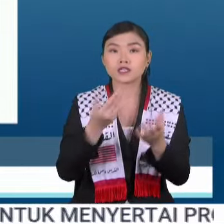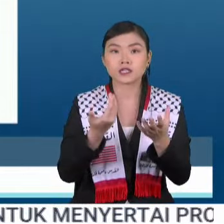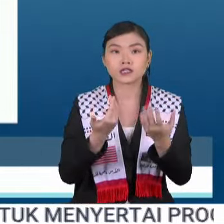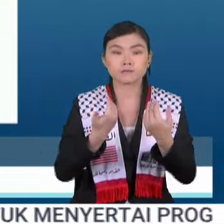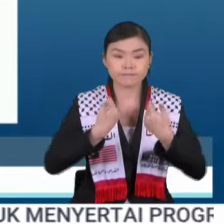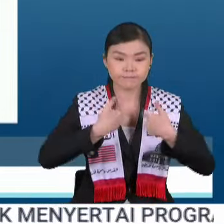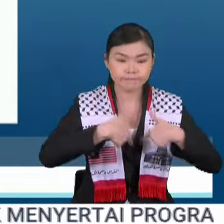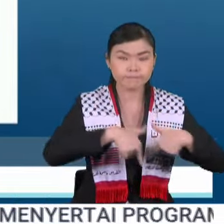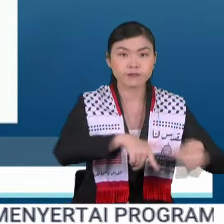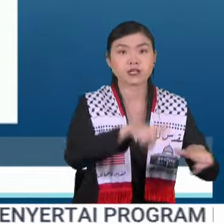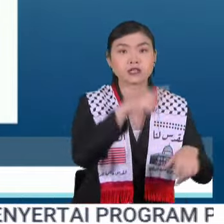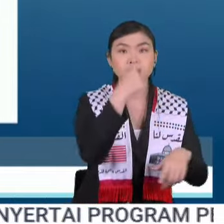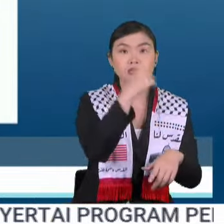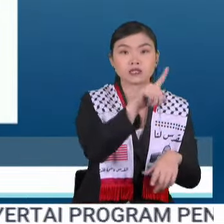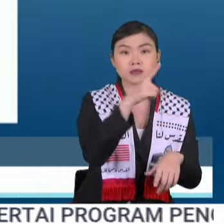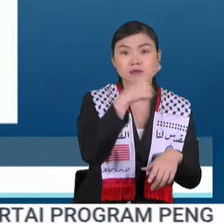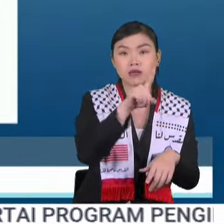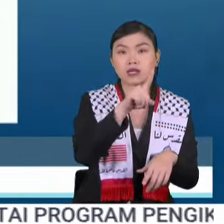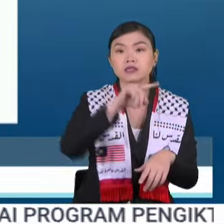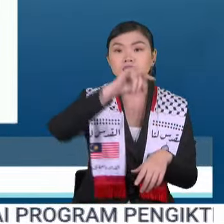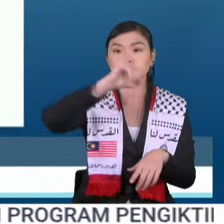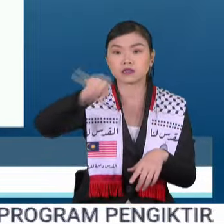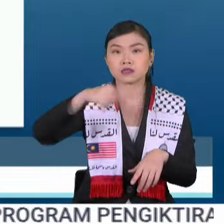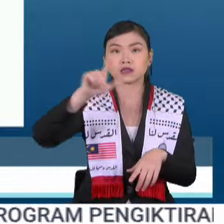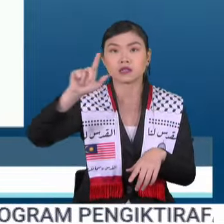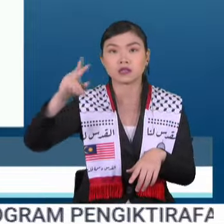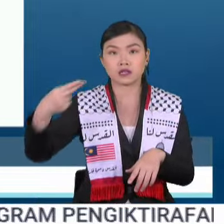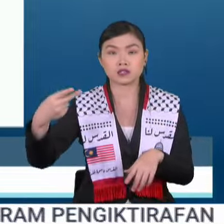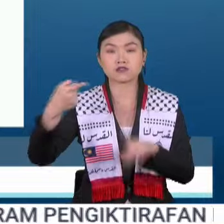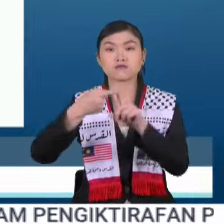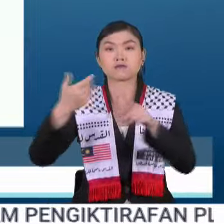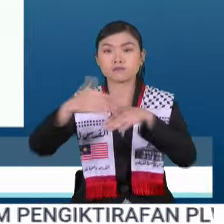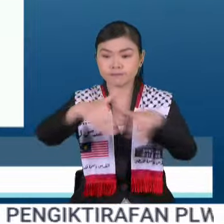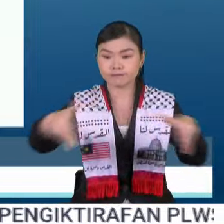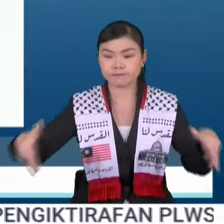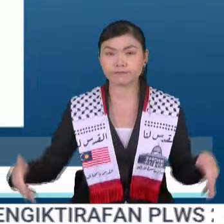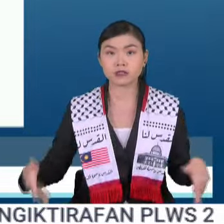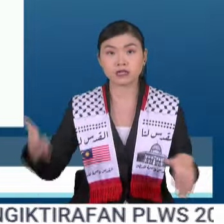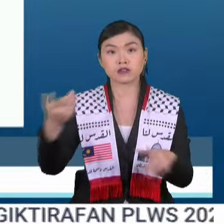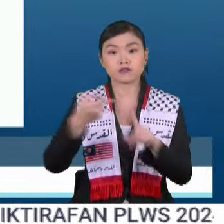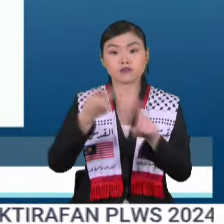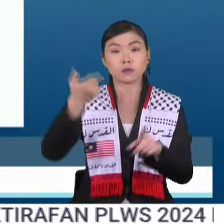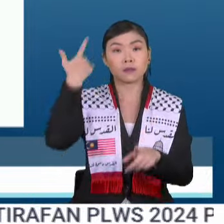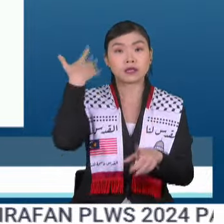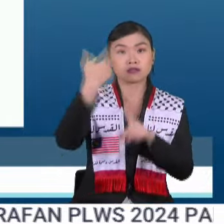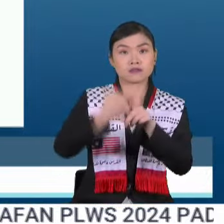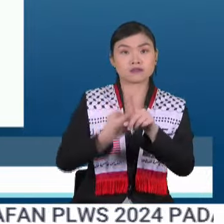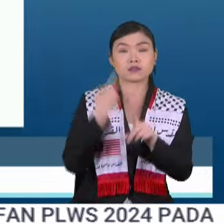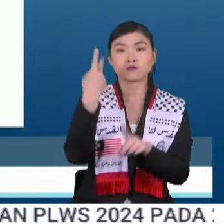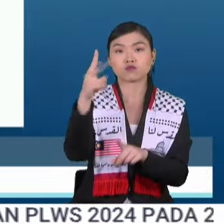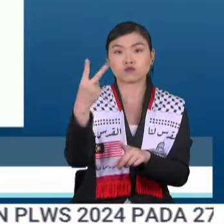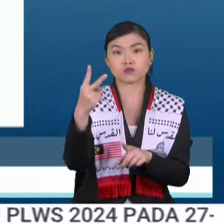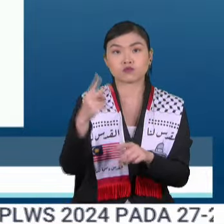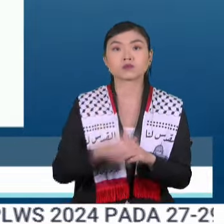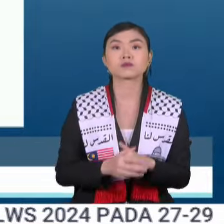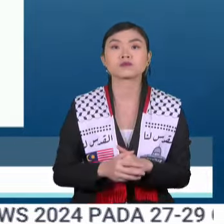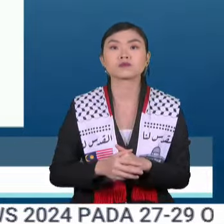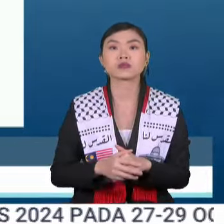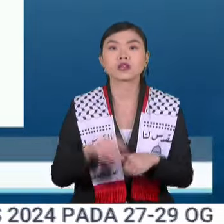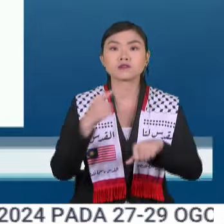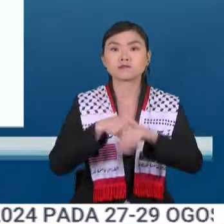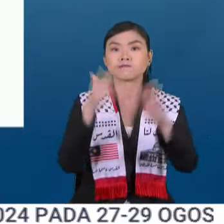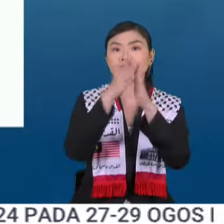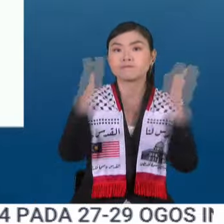11 jlh dari empangan air hitam sejak Februari lalu sepanjang tempoh pelaksanaan aidb 2024